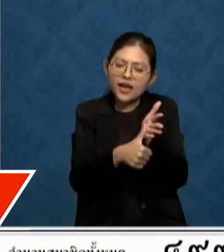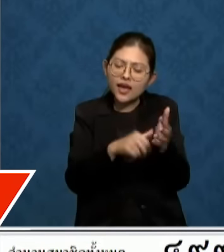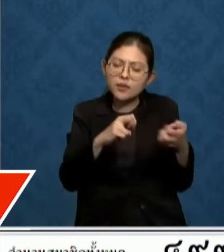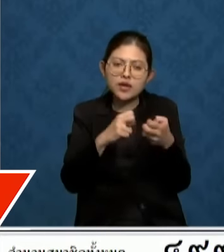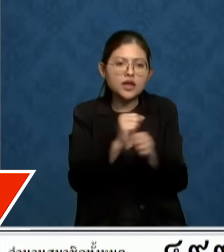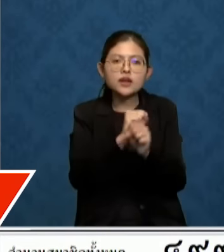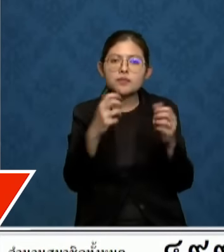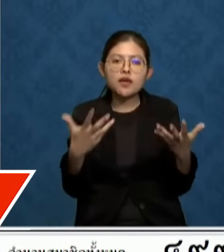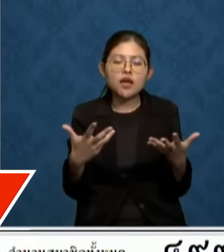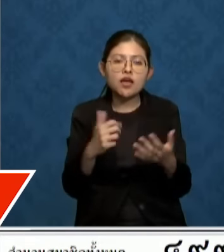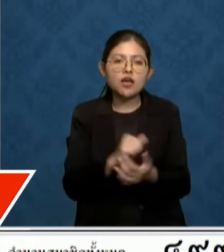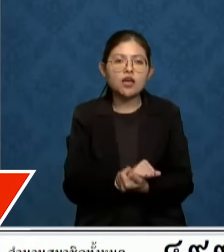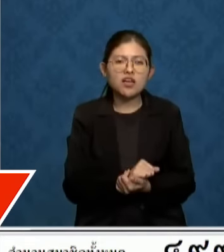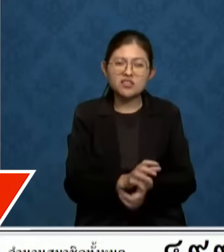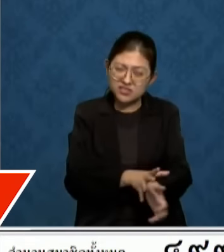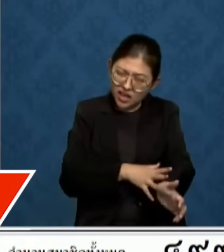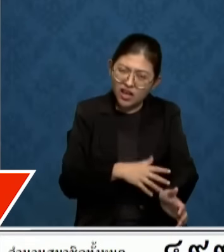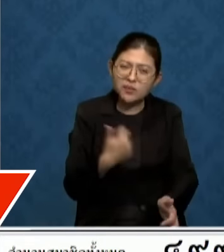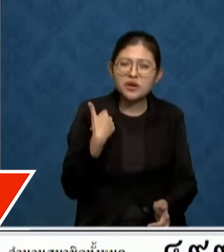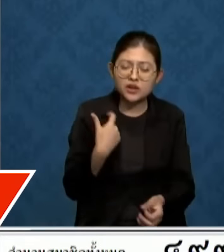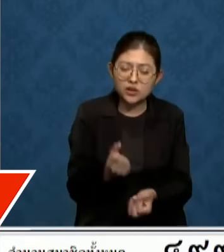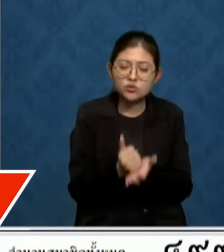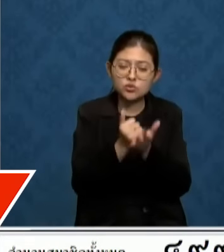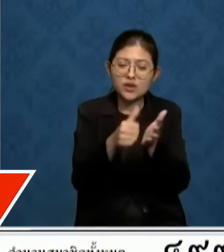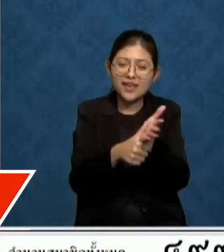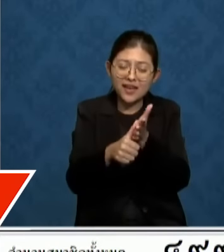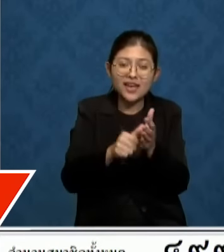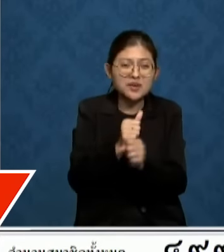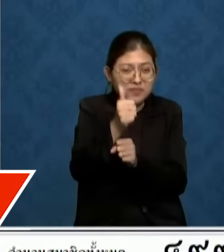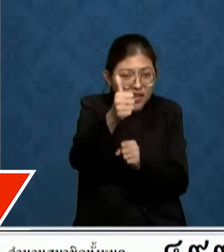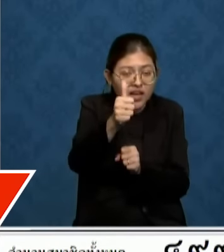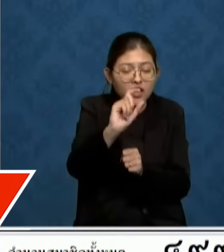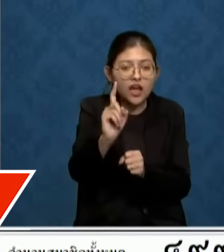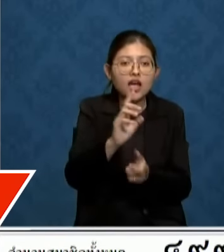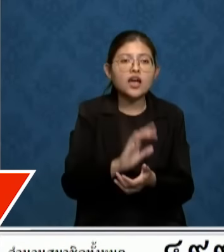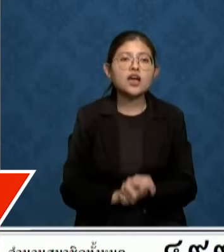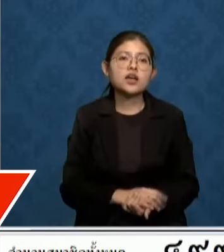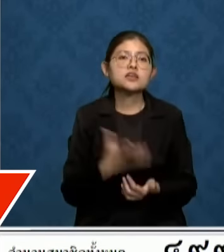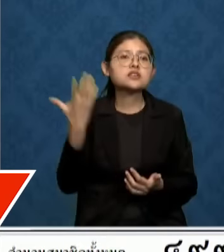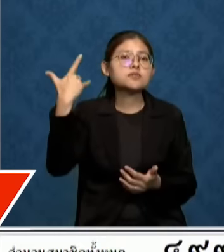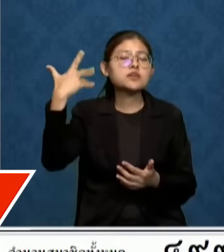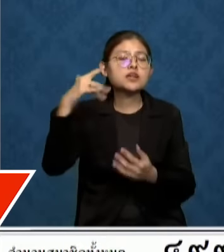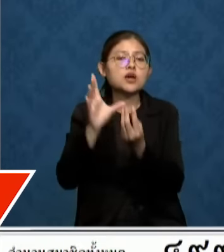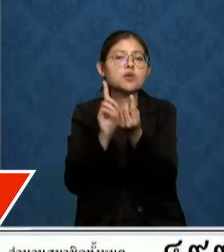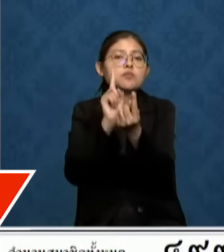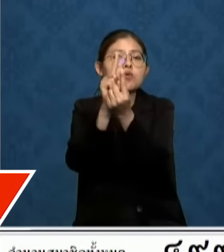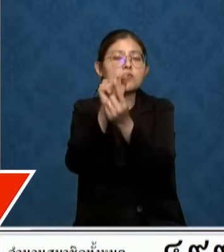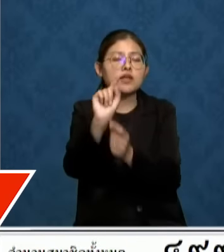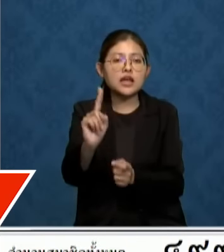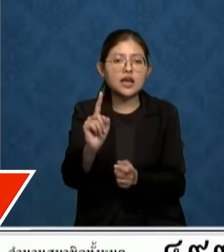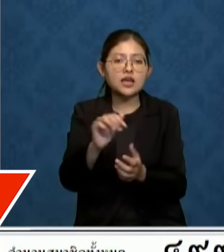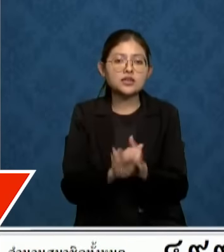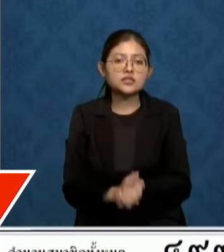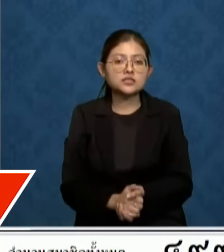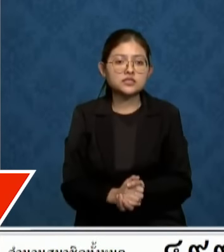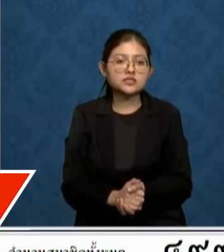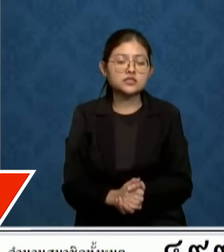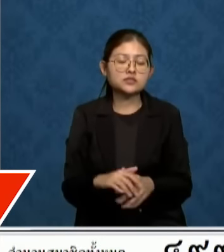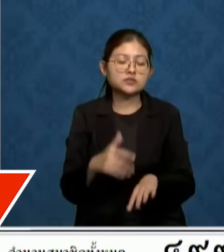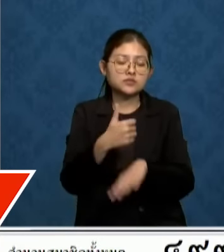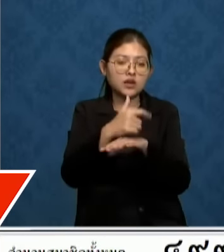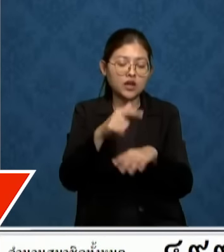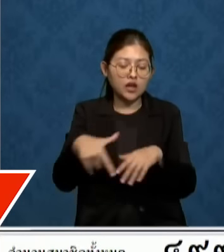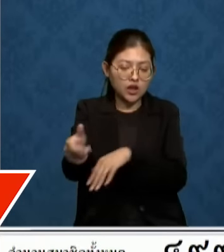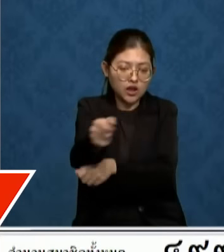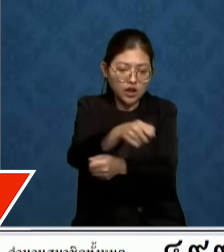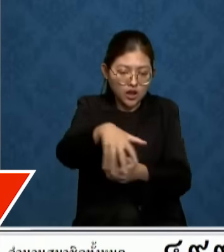เปล่านะครับและล่าสุดนะครับผมฝากบอกไปแล้วนะครับเจอหน้ากันเมื่อสัปดาห์ที่แล้วนะครับอ่าอธิบดีนะครับประมงนะ